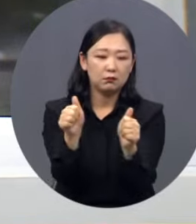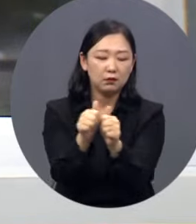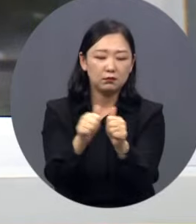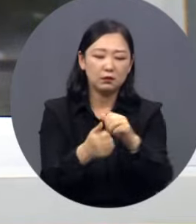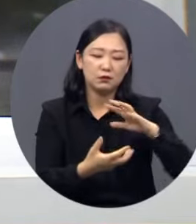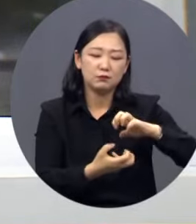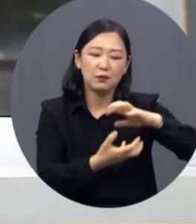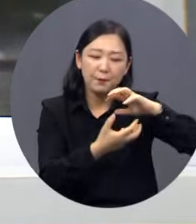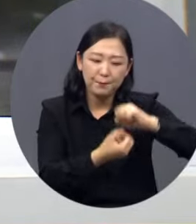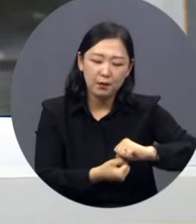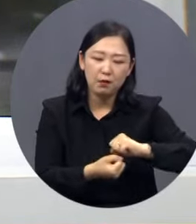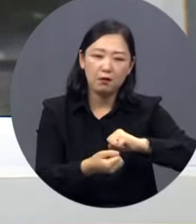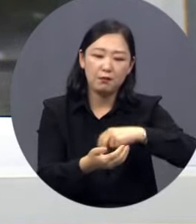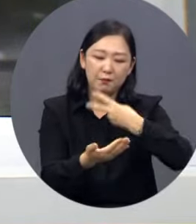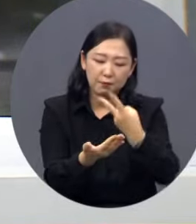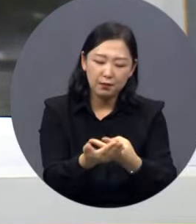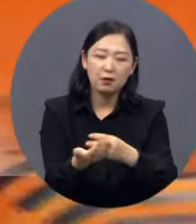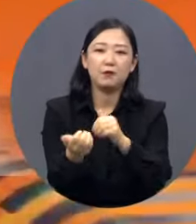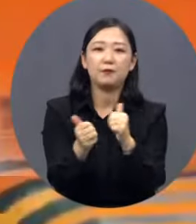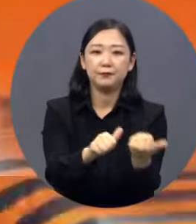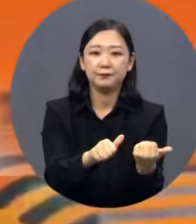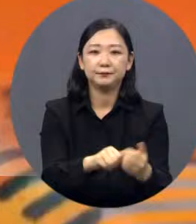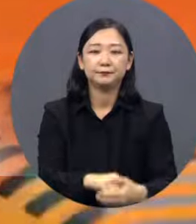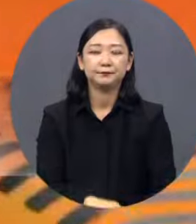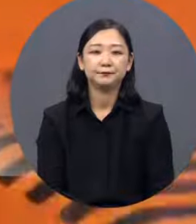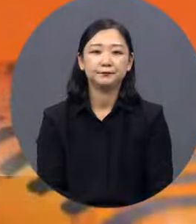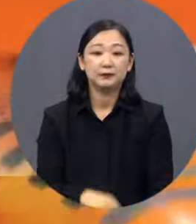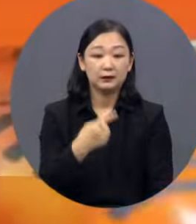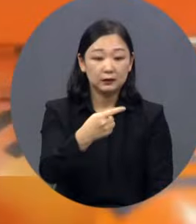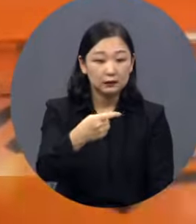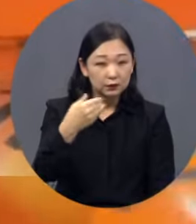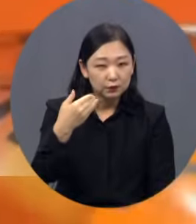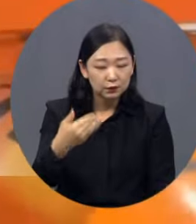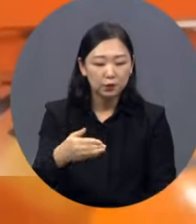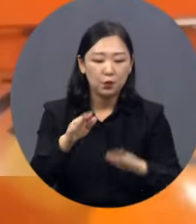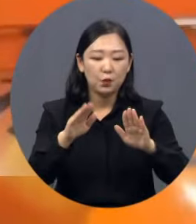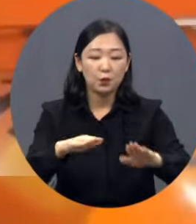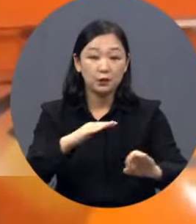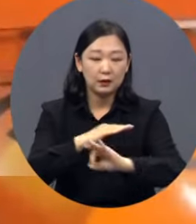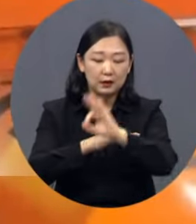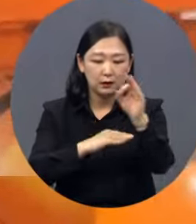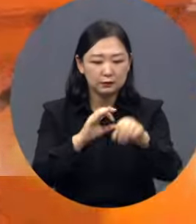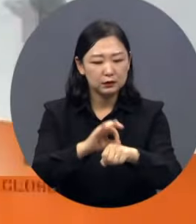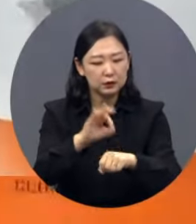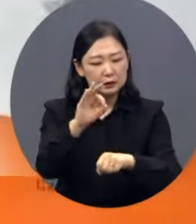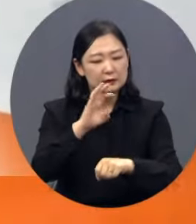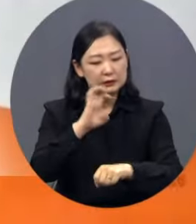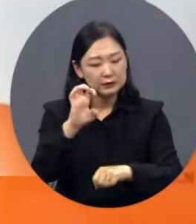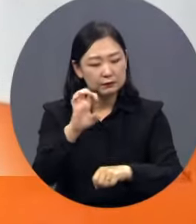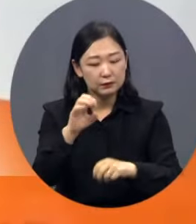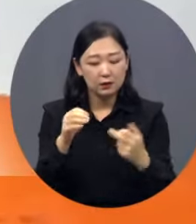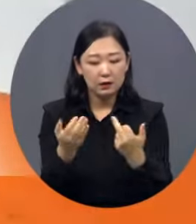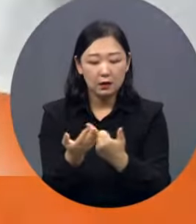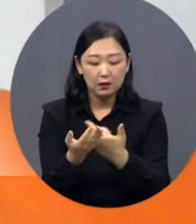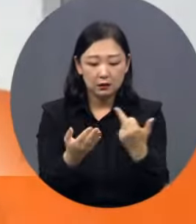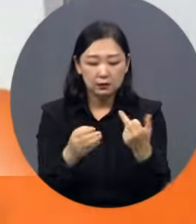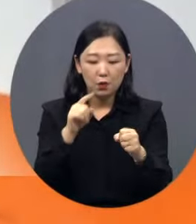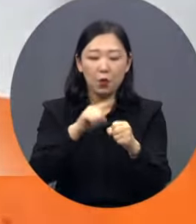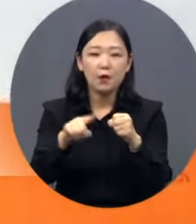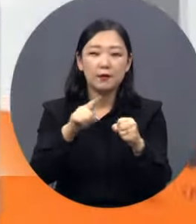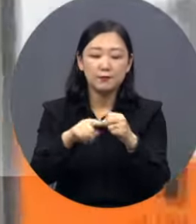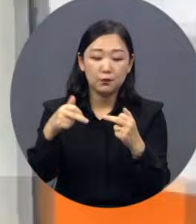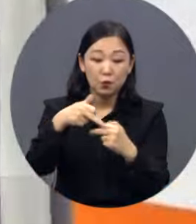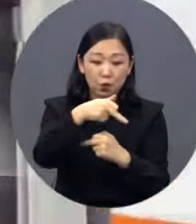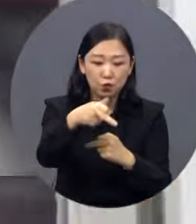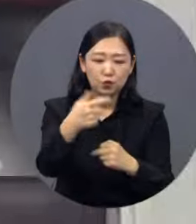심정지로 쓰러져 숨졌습니다 제주도 소방안전본부에 따르면 오늘 오전 10시 4분쯤 한라산 관음사 코스에서